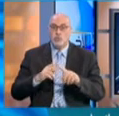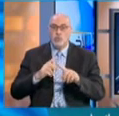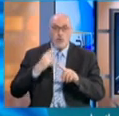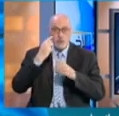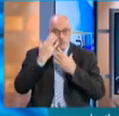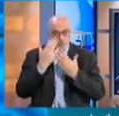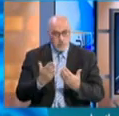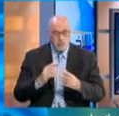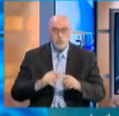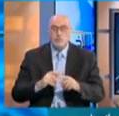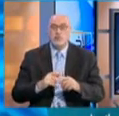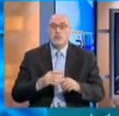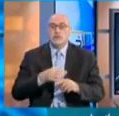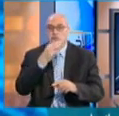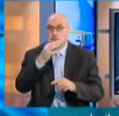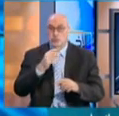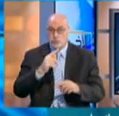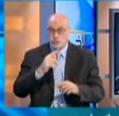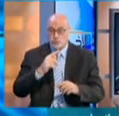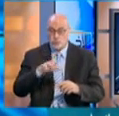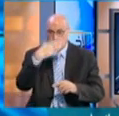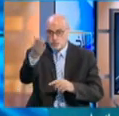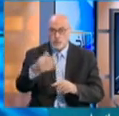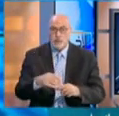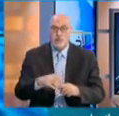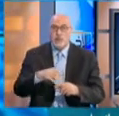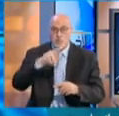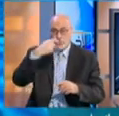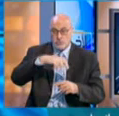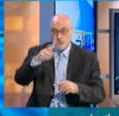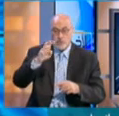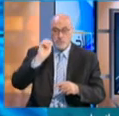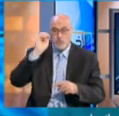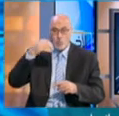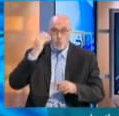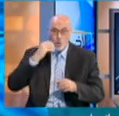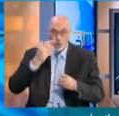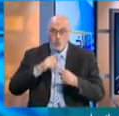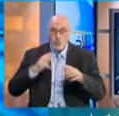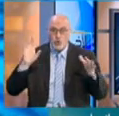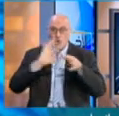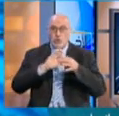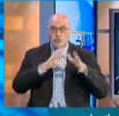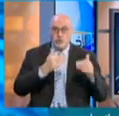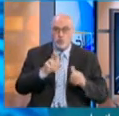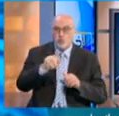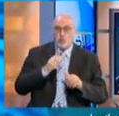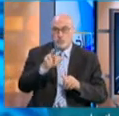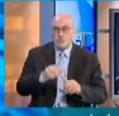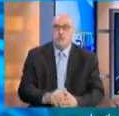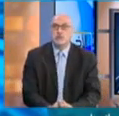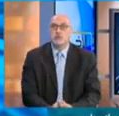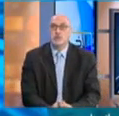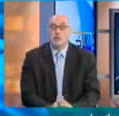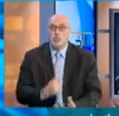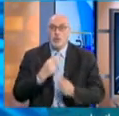والالتزام، متمنيا أن تكون العهدة الجديدة ثرية بالجهد المشترك في مسار العلاقات الثنائية